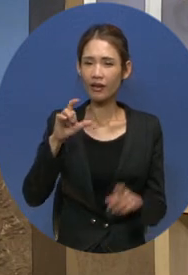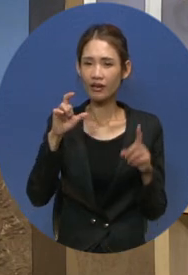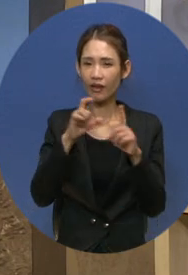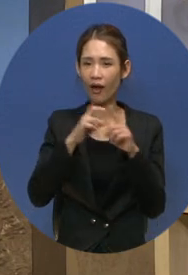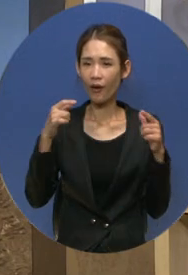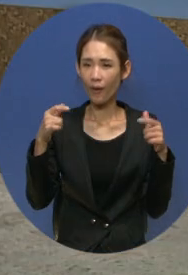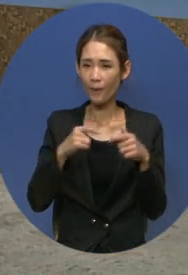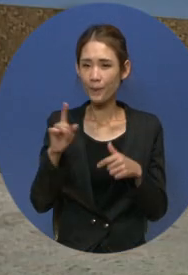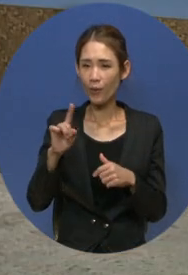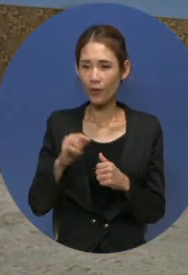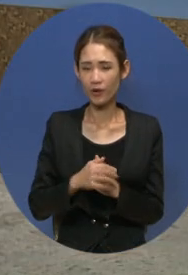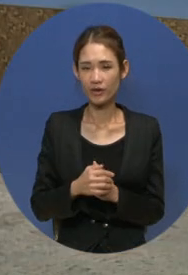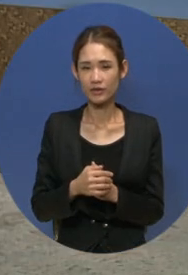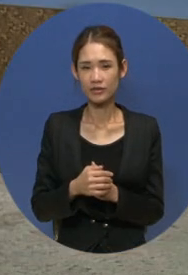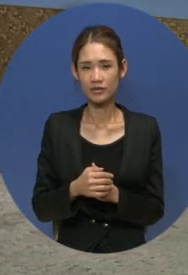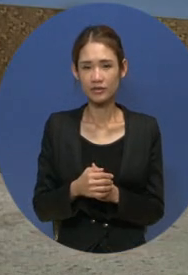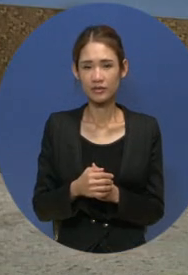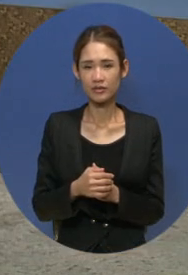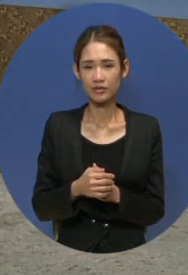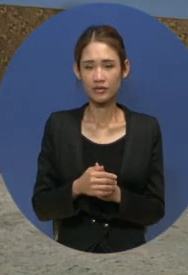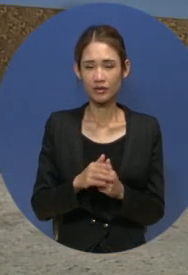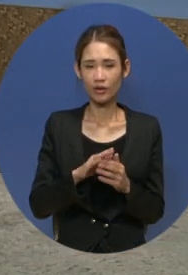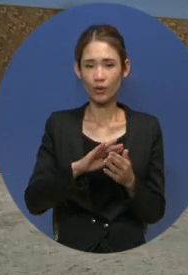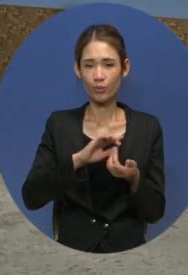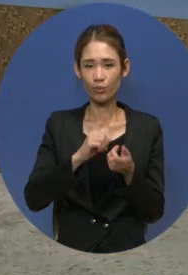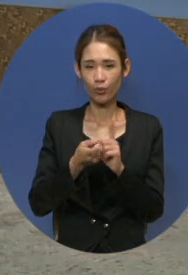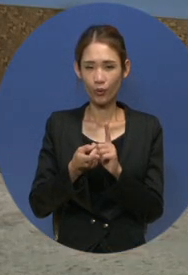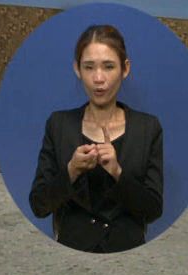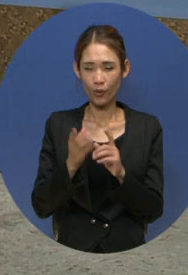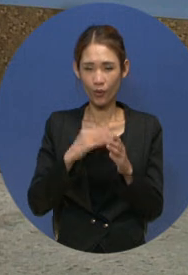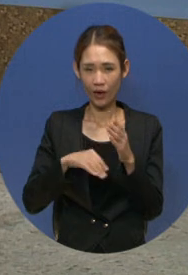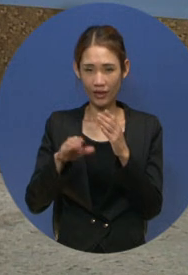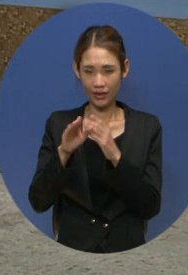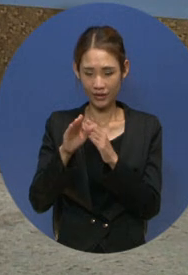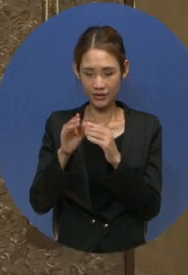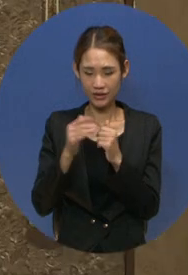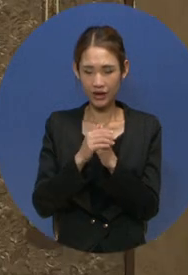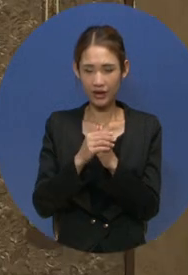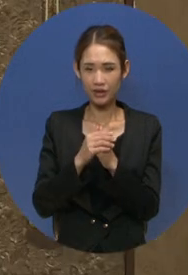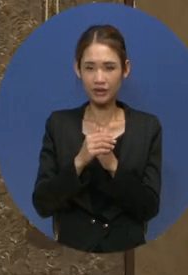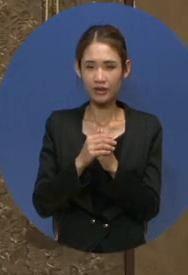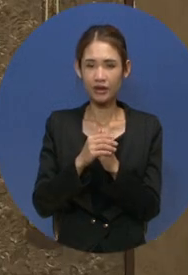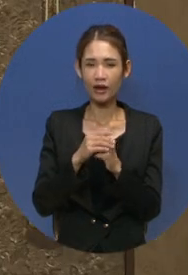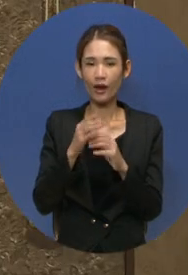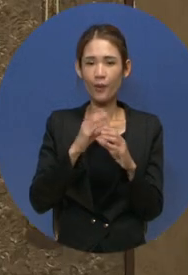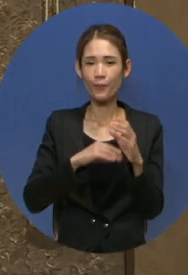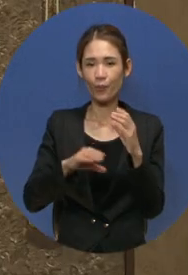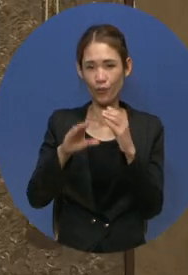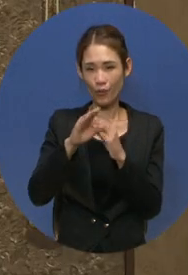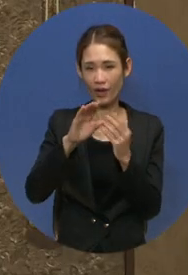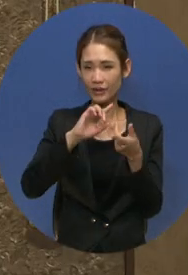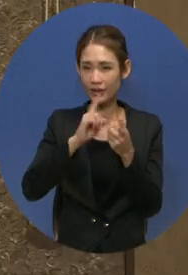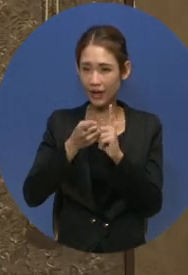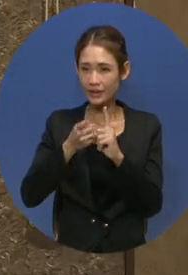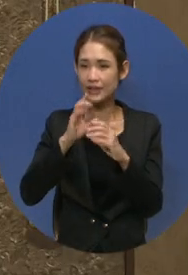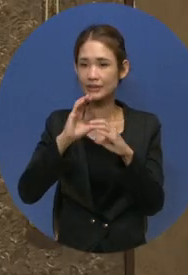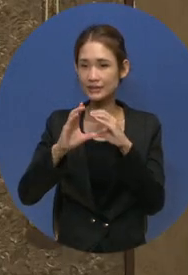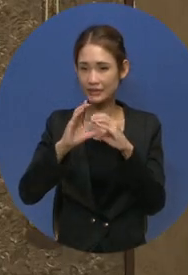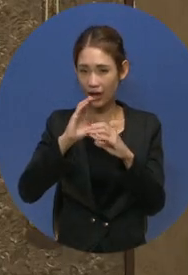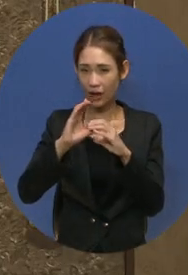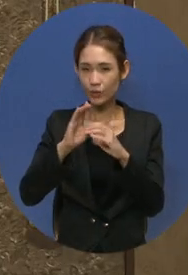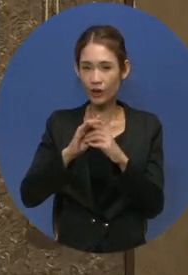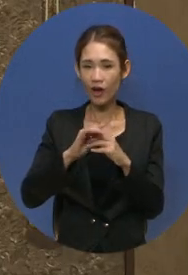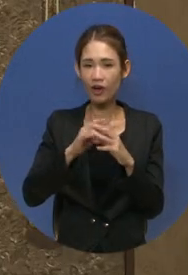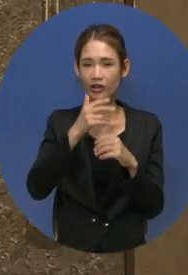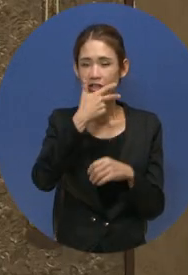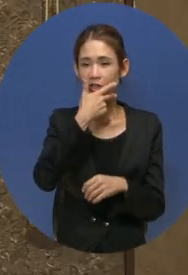네. 것인가요? AAC는 보안 대체 의사소통이라고 하는 보안 네. 대체 의사소통 이 영어의 이니셜